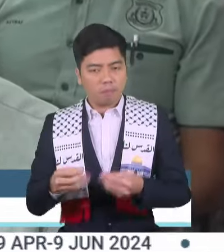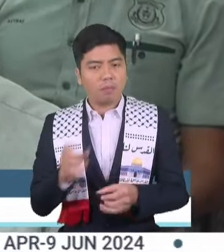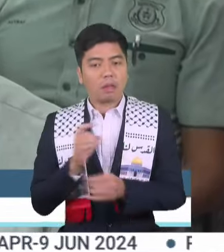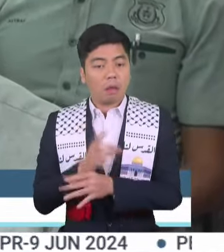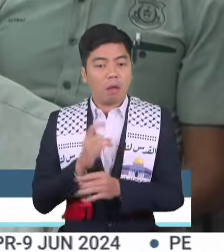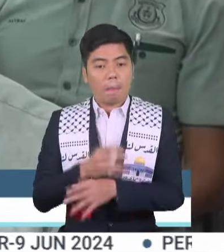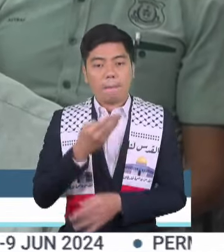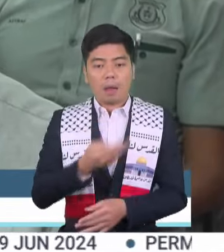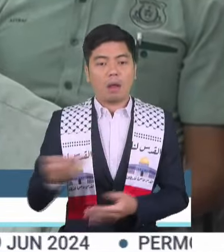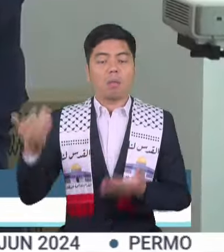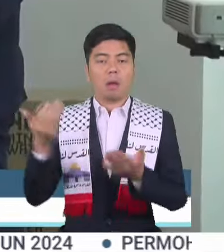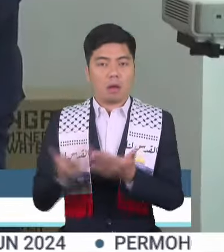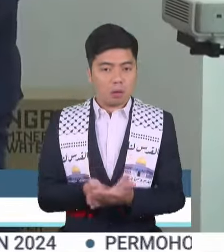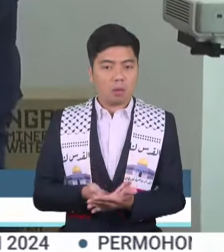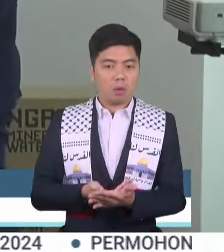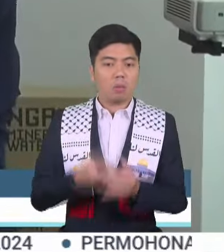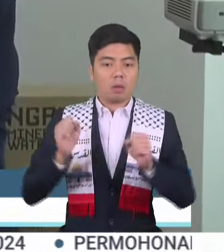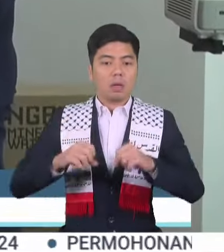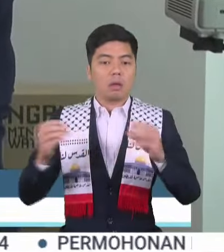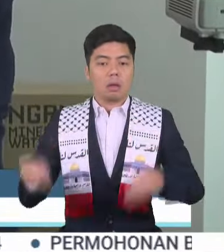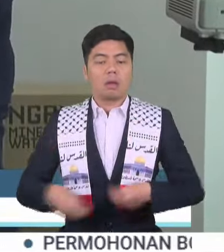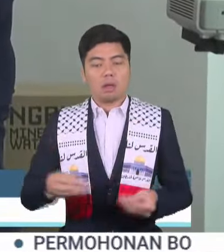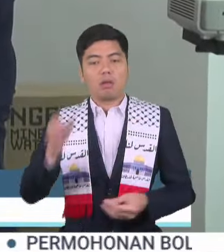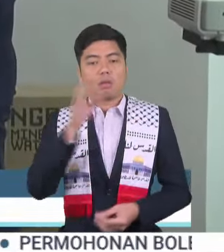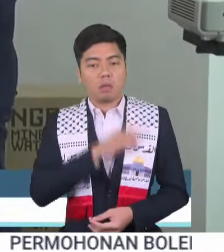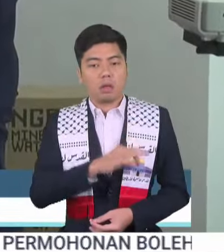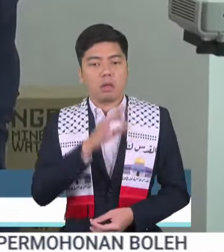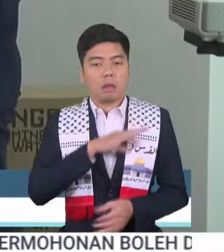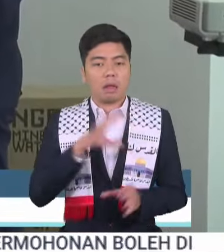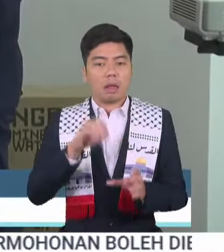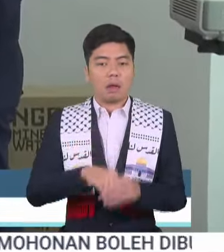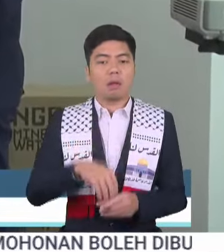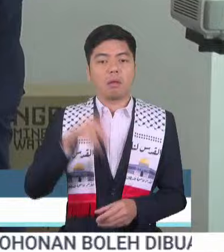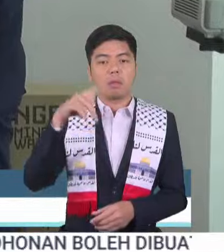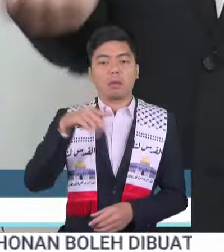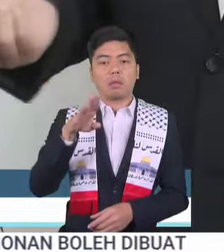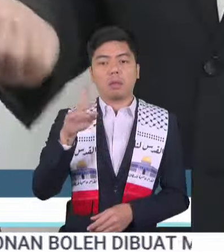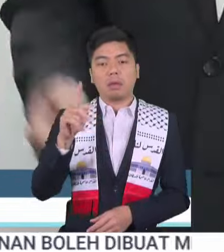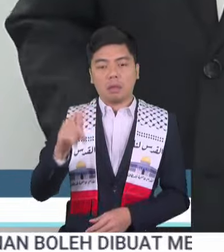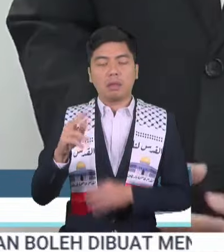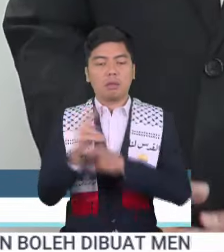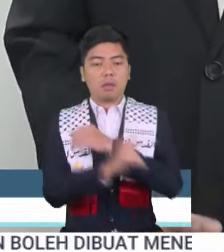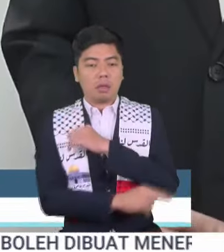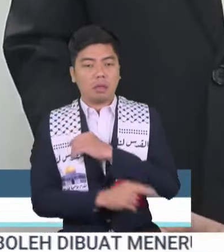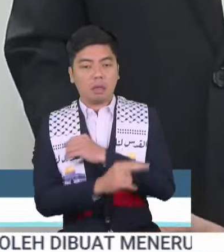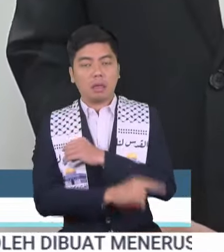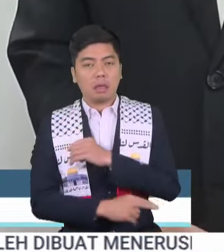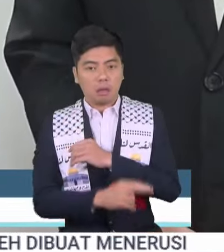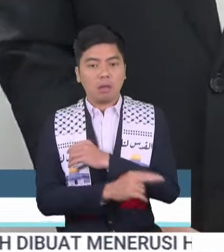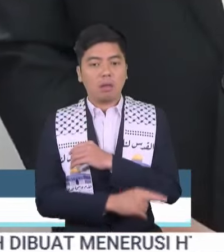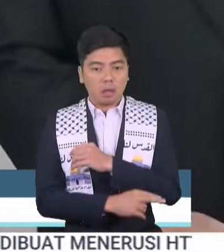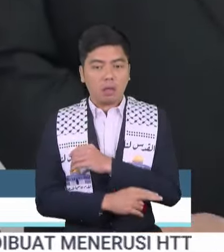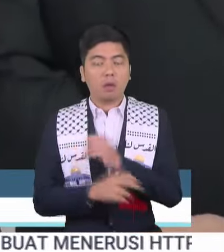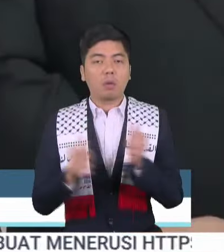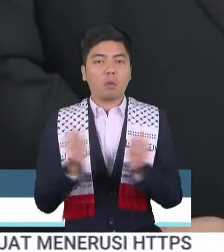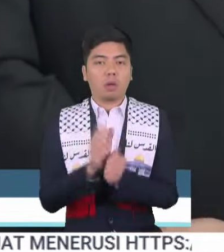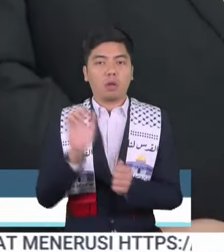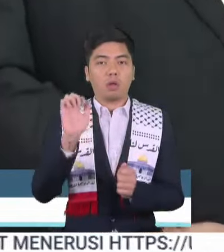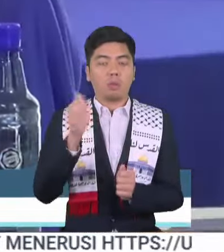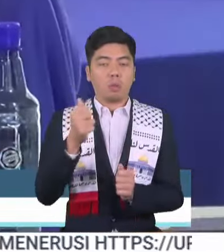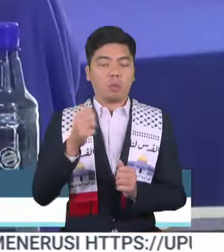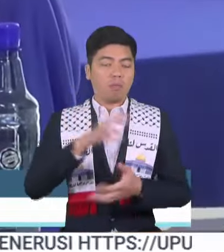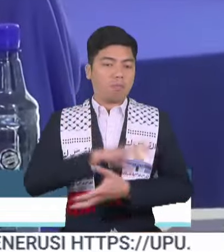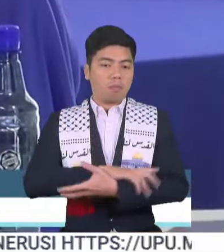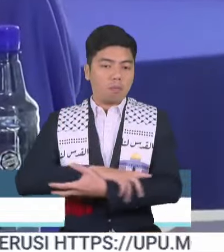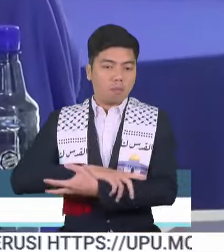produk baru yang akan memberi hasil kepada PBT seluruh negara diperkenal. Ini menerusi 10 rakan strategik KOP